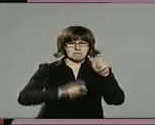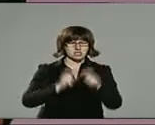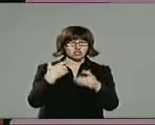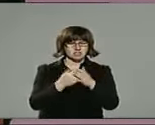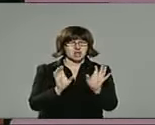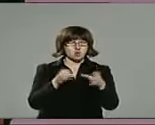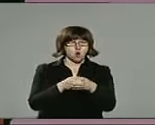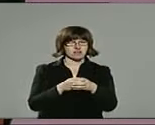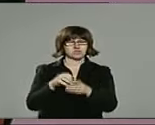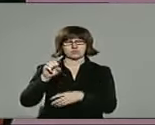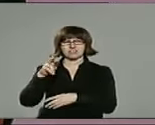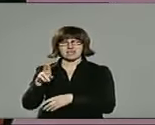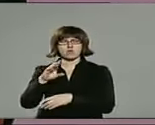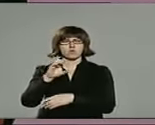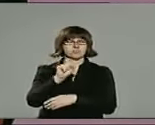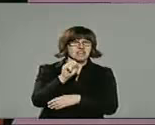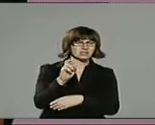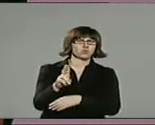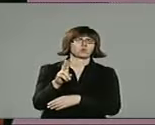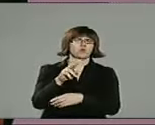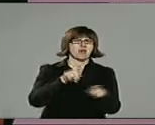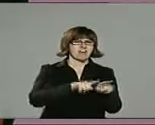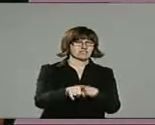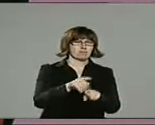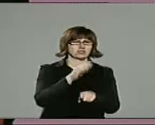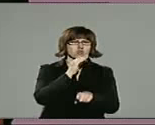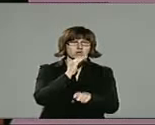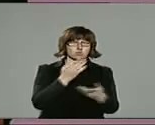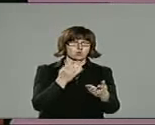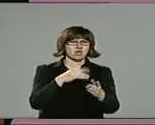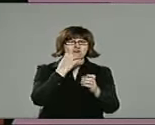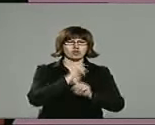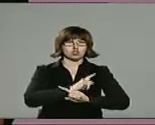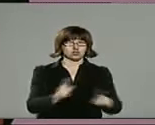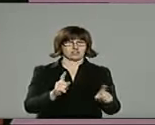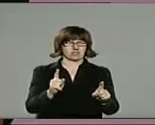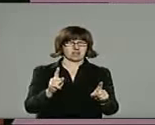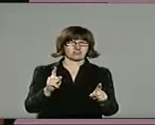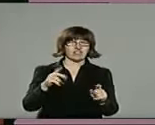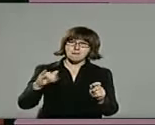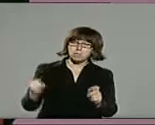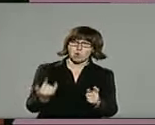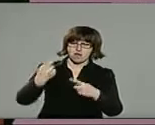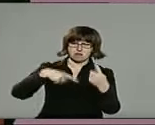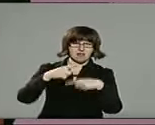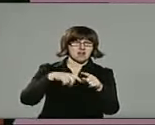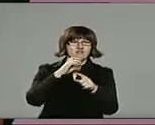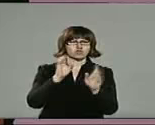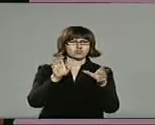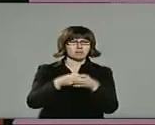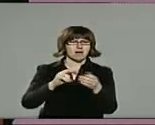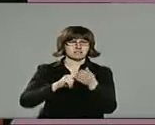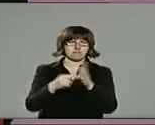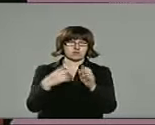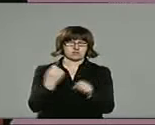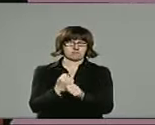dieser Koalition aus CDU, CSU und FDP die Nase voll. Wir wollen keine Liebesheirat, kein Projekt. Wir wollen gemeinsam Politik